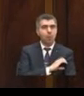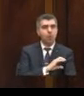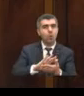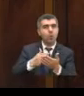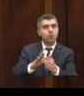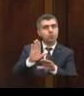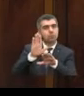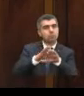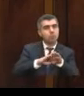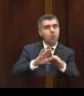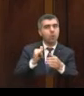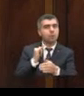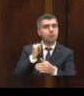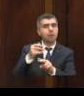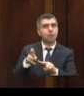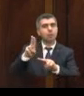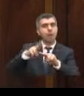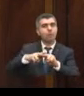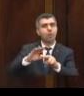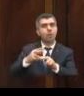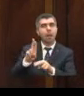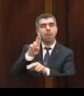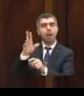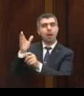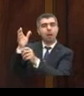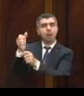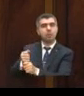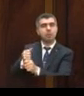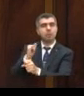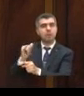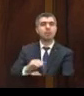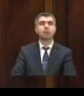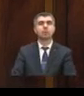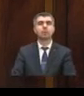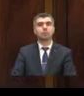التوجيهات والأوامر الملكية الاستباقية السديدة والمتبصرة.